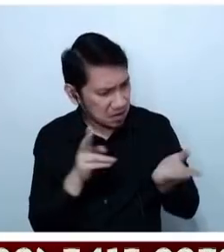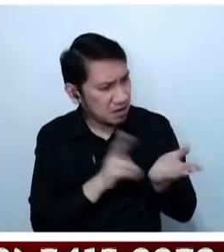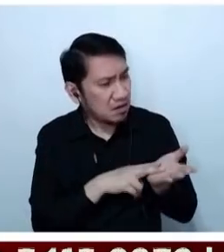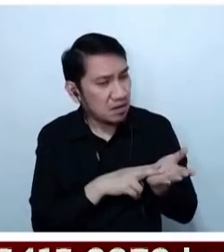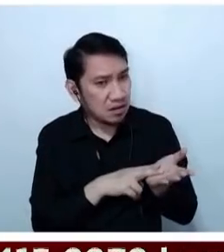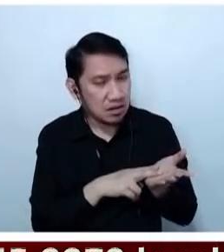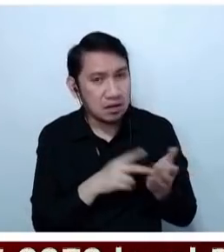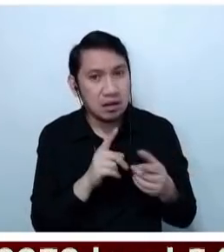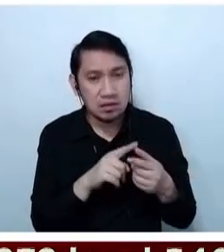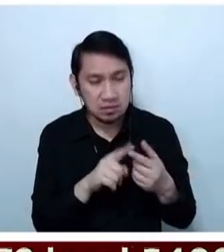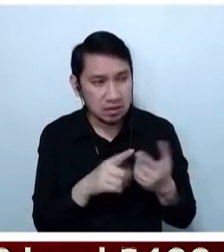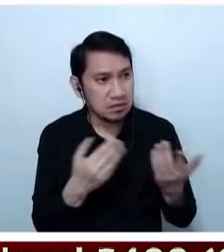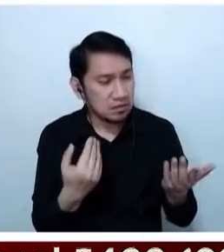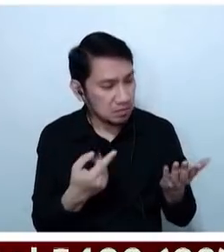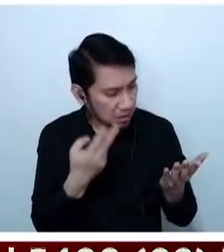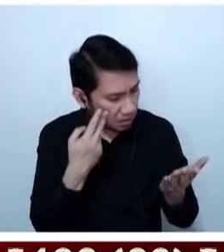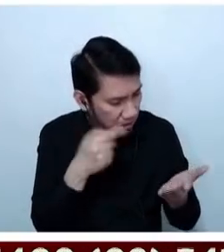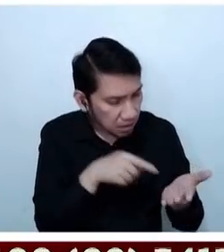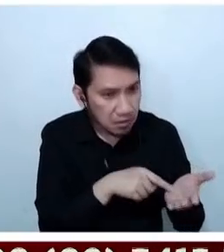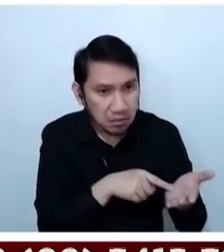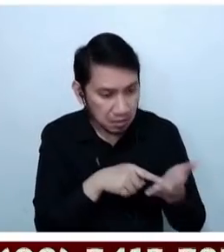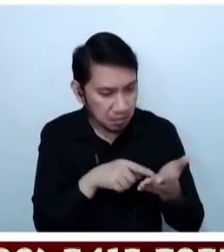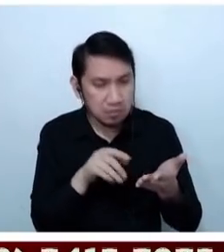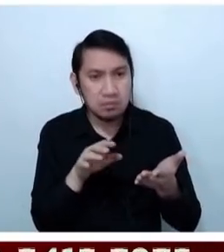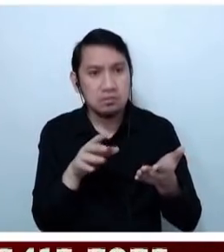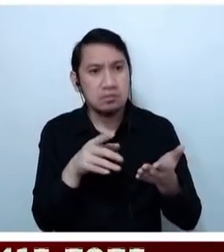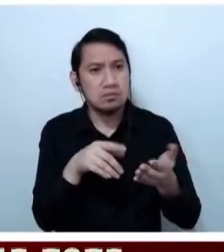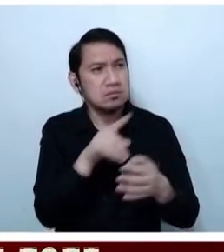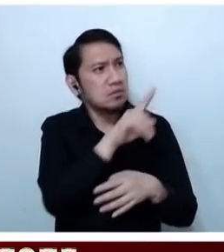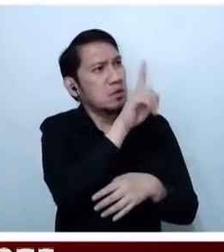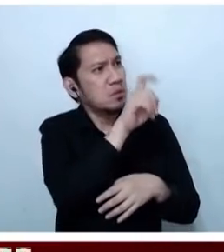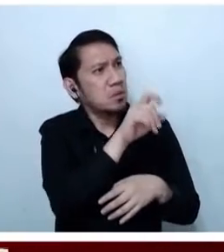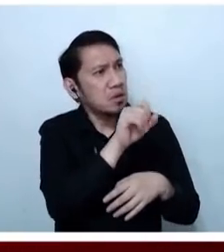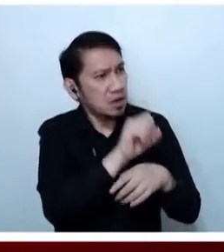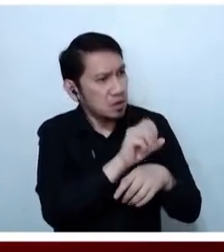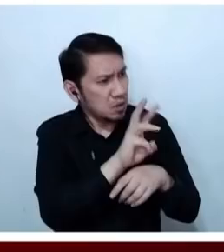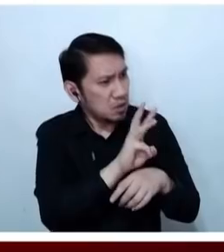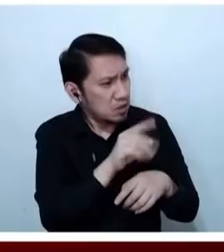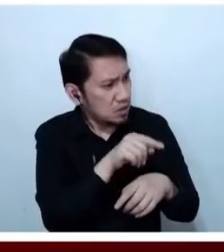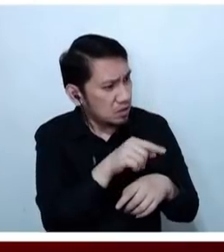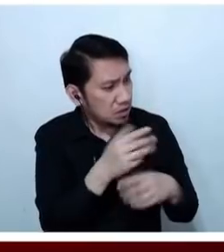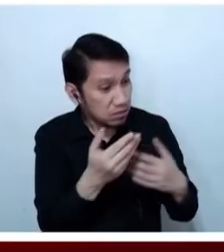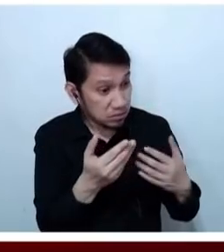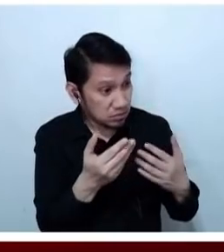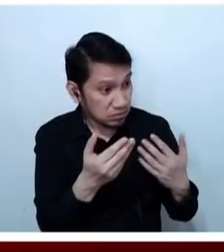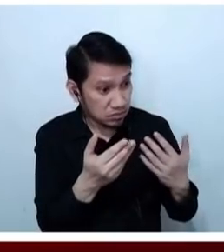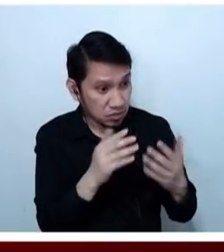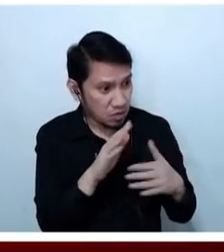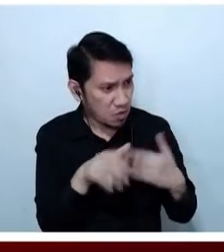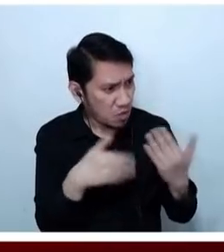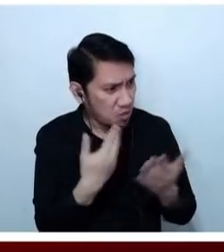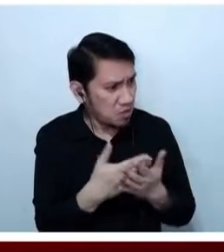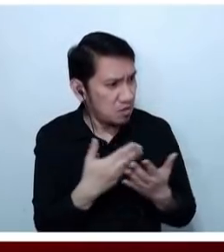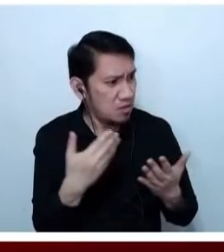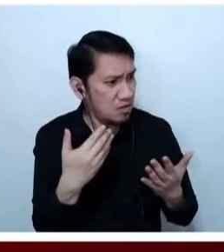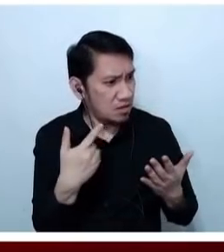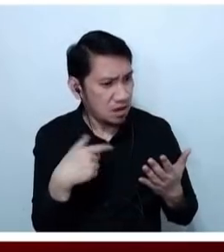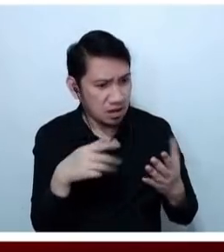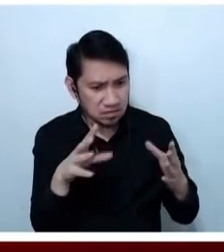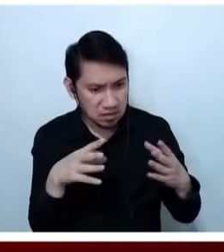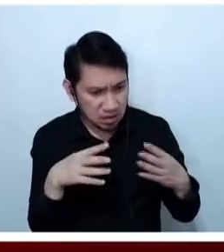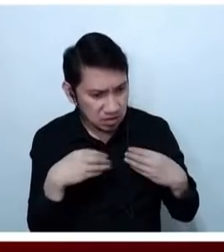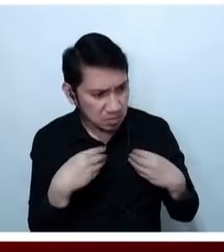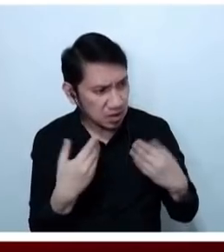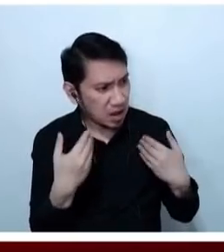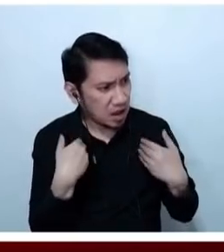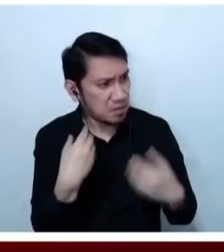Nakita na namin na may pumirma, tinanong ko na yung social worker kung kasi lahat po ng natatanggap na ayuda, pinipicturan